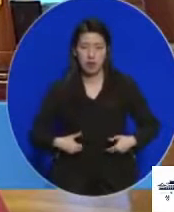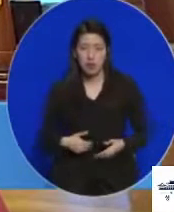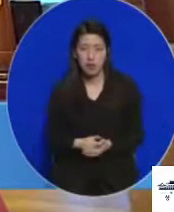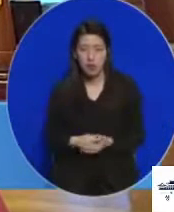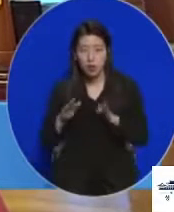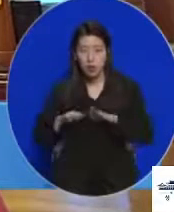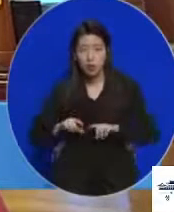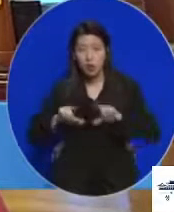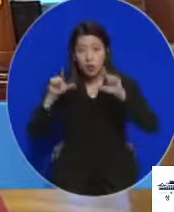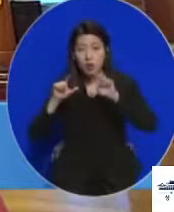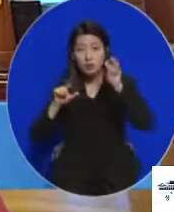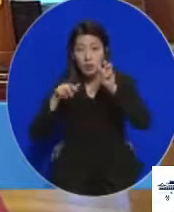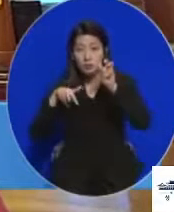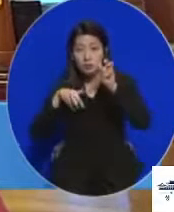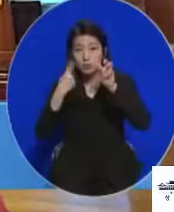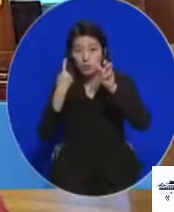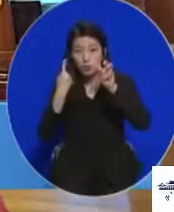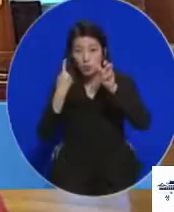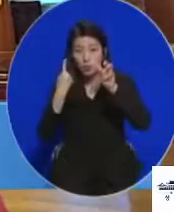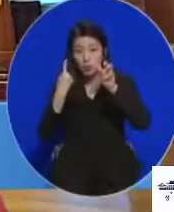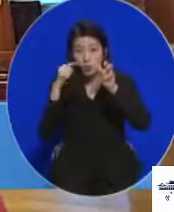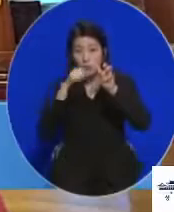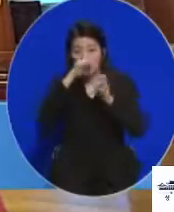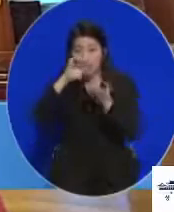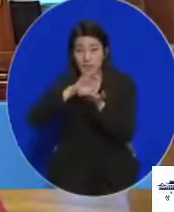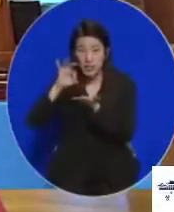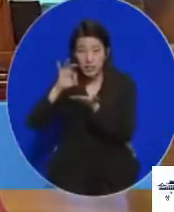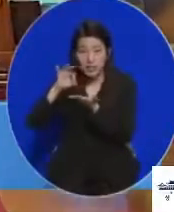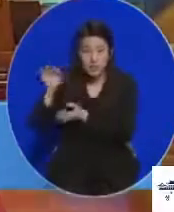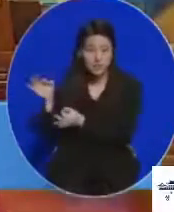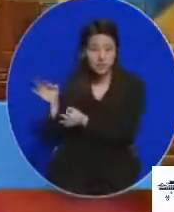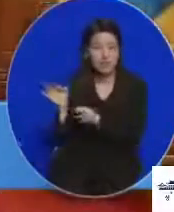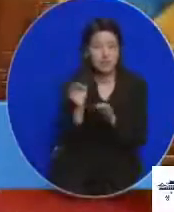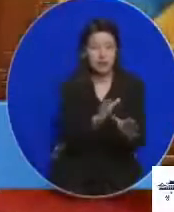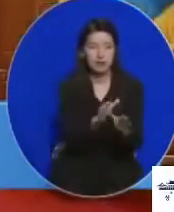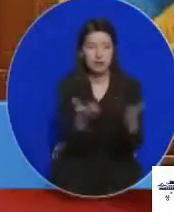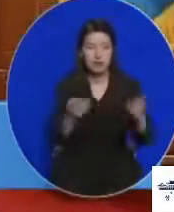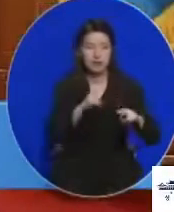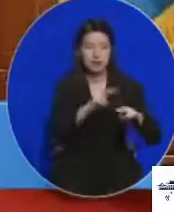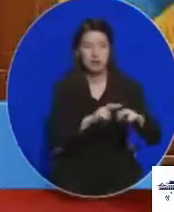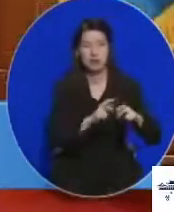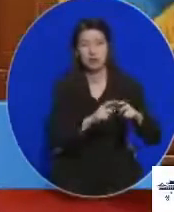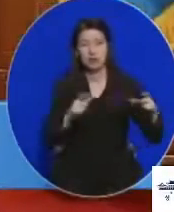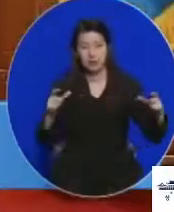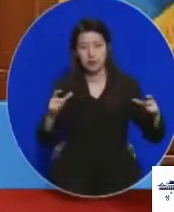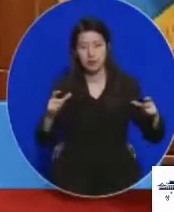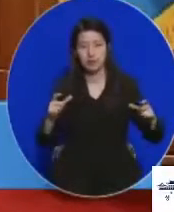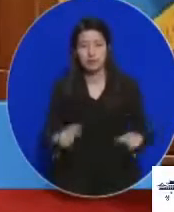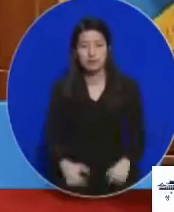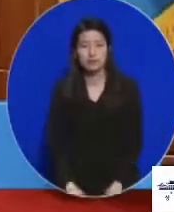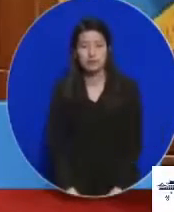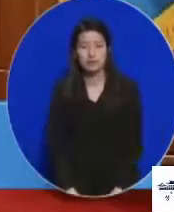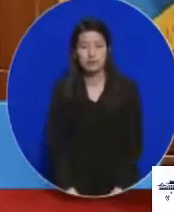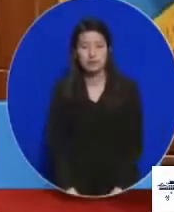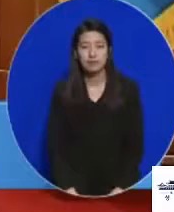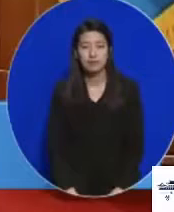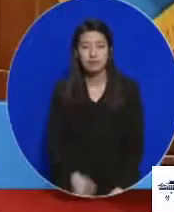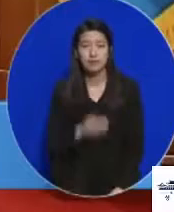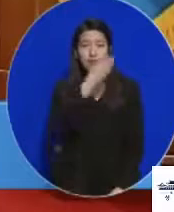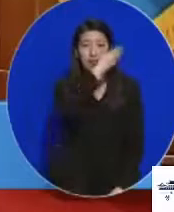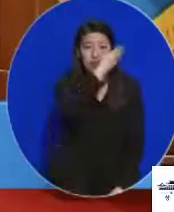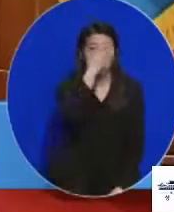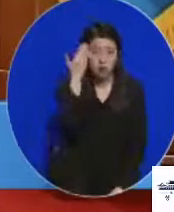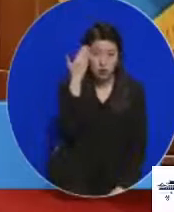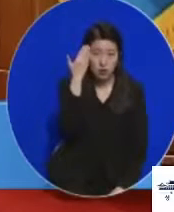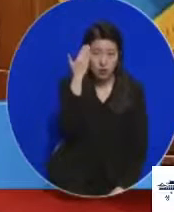일자리의 산을 1분기에 집중 투입하게 씁니다 특히 청년 어르신